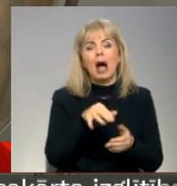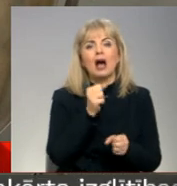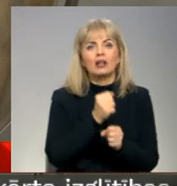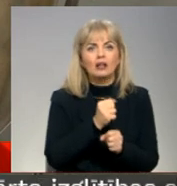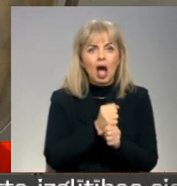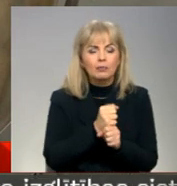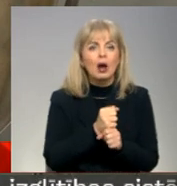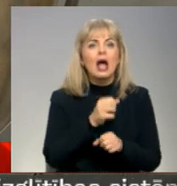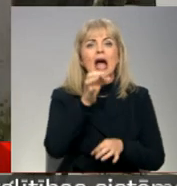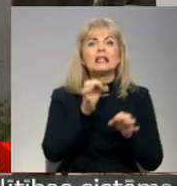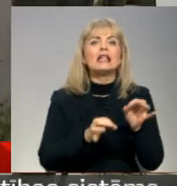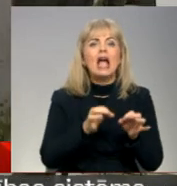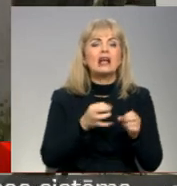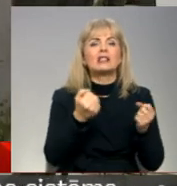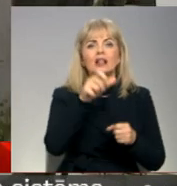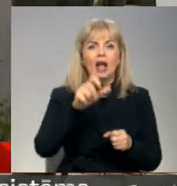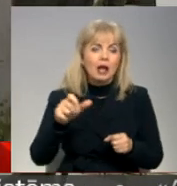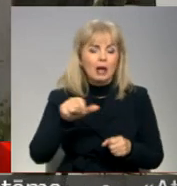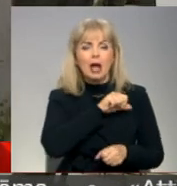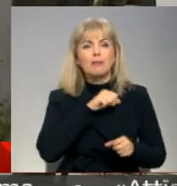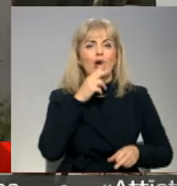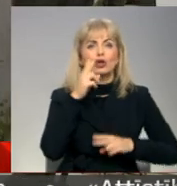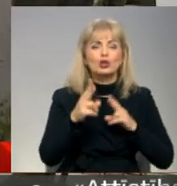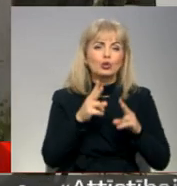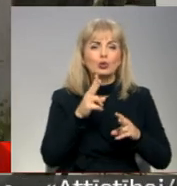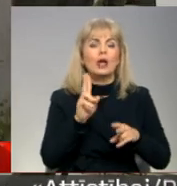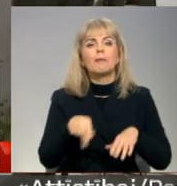ir paši sūdzējušies par iespējamiem korupcijas gadījumiem iestādes iekšienē.